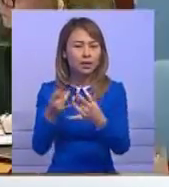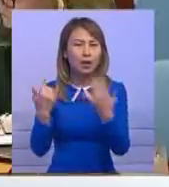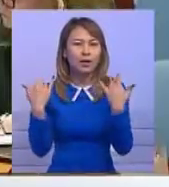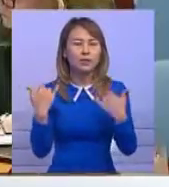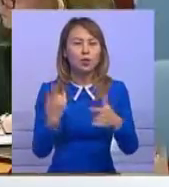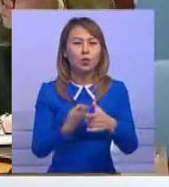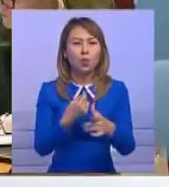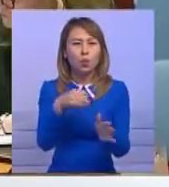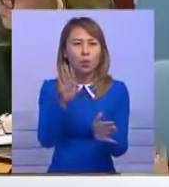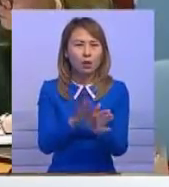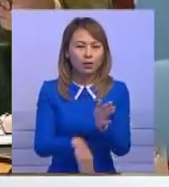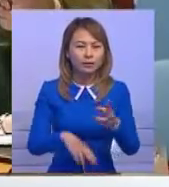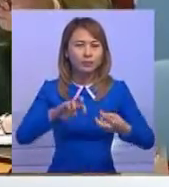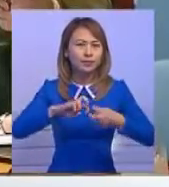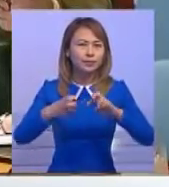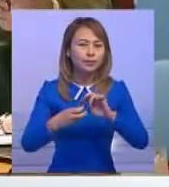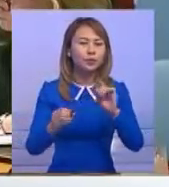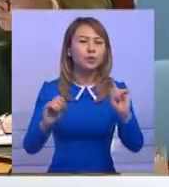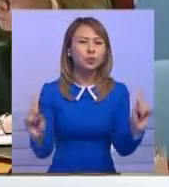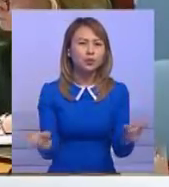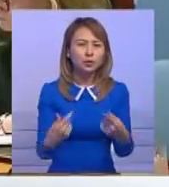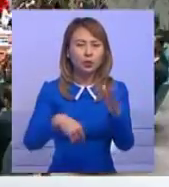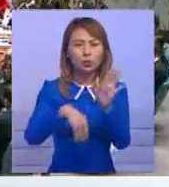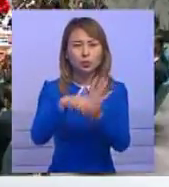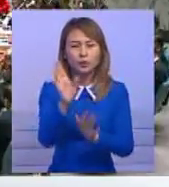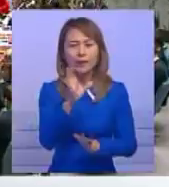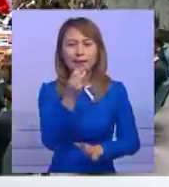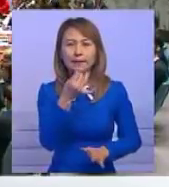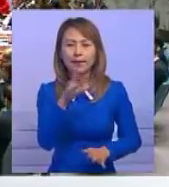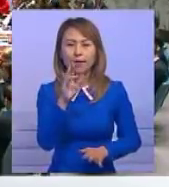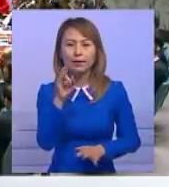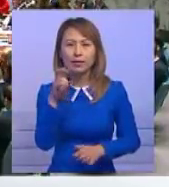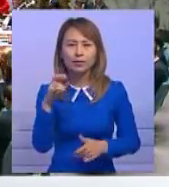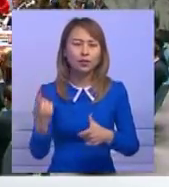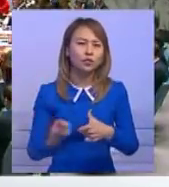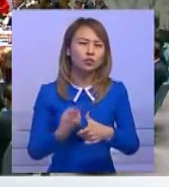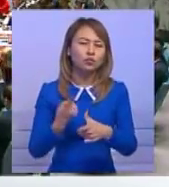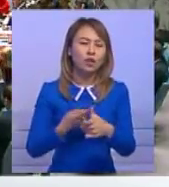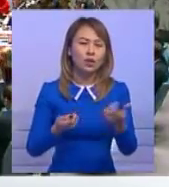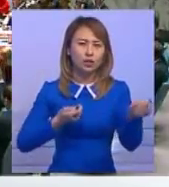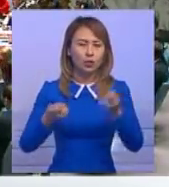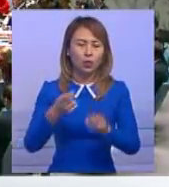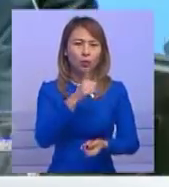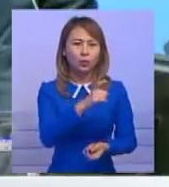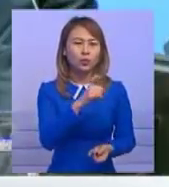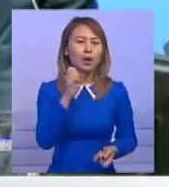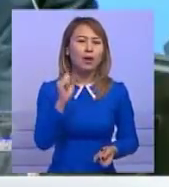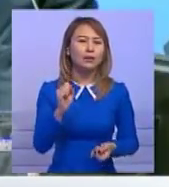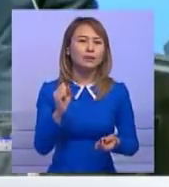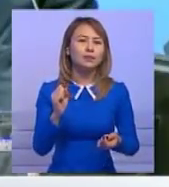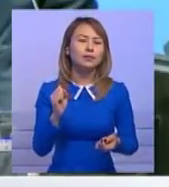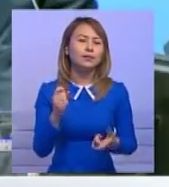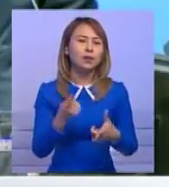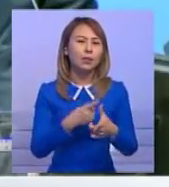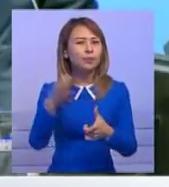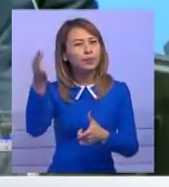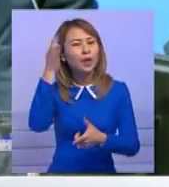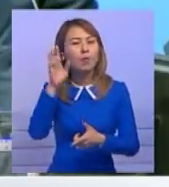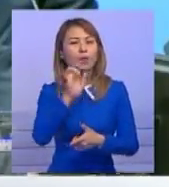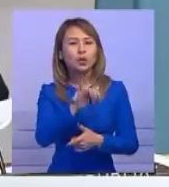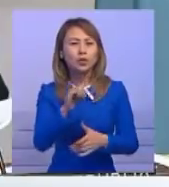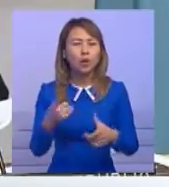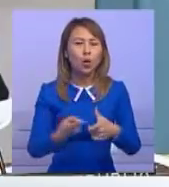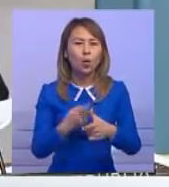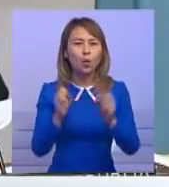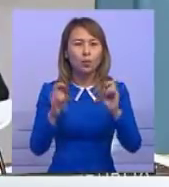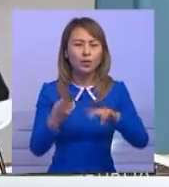қазір ахуалы біртіндеп жақсарып келеді дейді Сирия Канада қауымдастығының жетекшісі Хусам Алсаман. Айта кетсек, Біріккен ұлттар